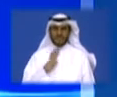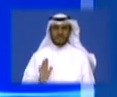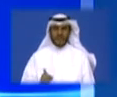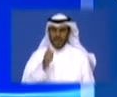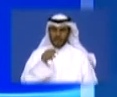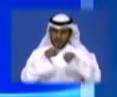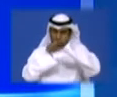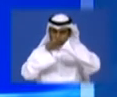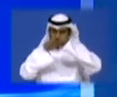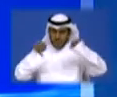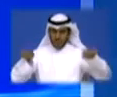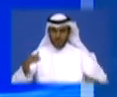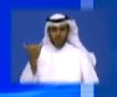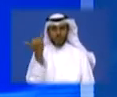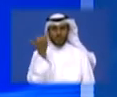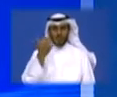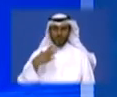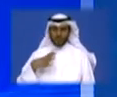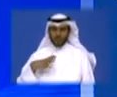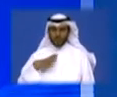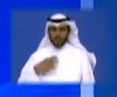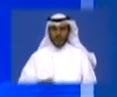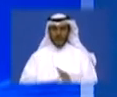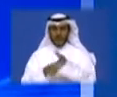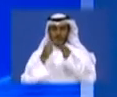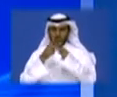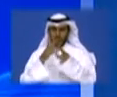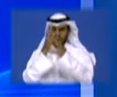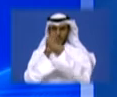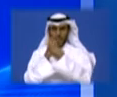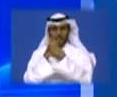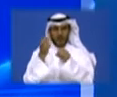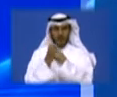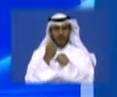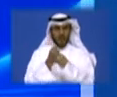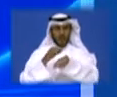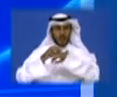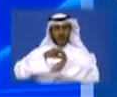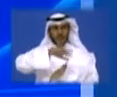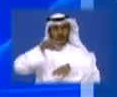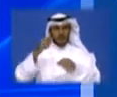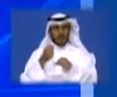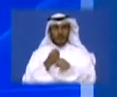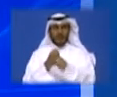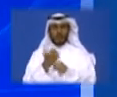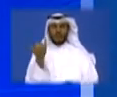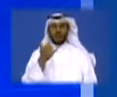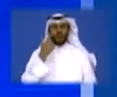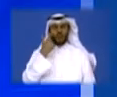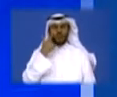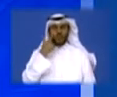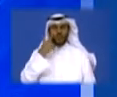والتي تعكس حرص سموه حفظه الله على تلمس اهتمامات المواطنين وهمومهم وإيجاد أفضل